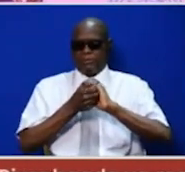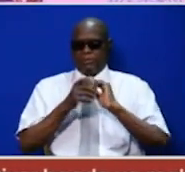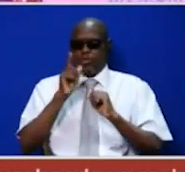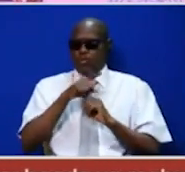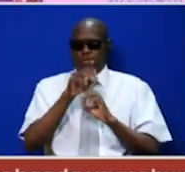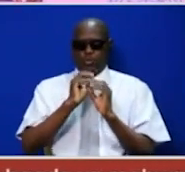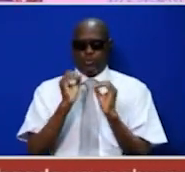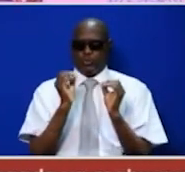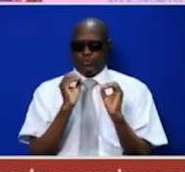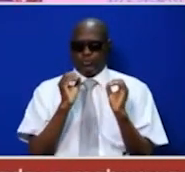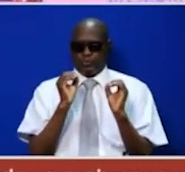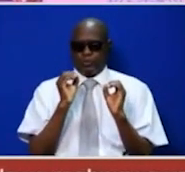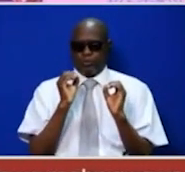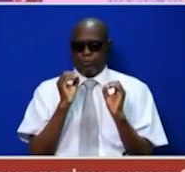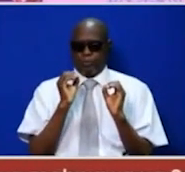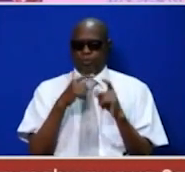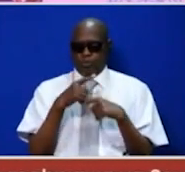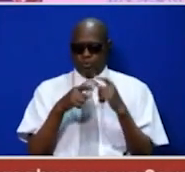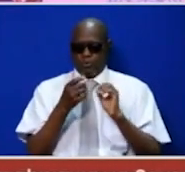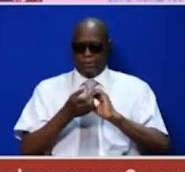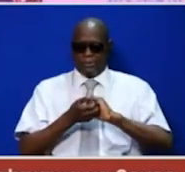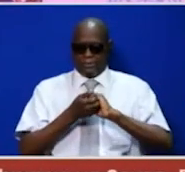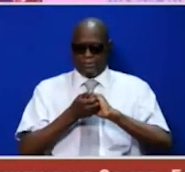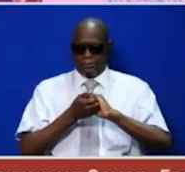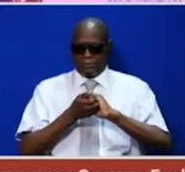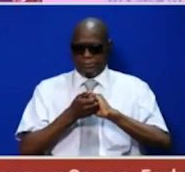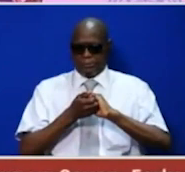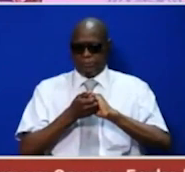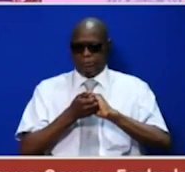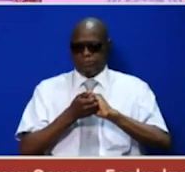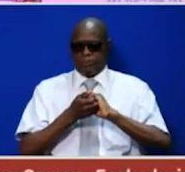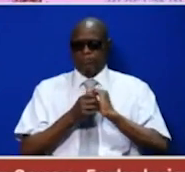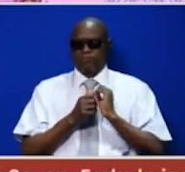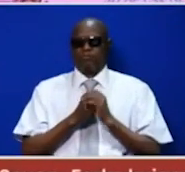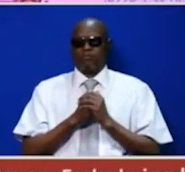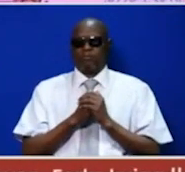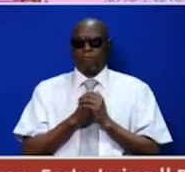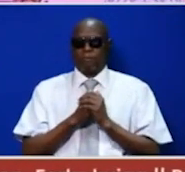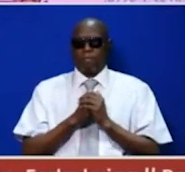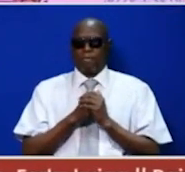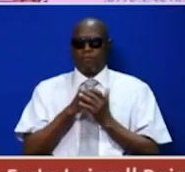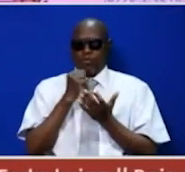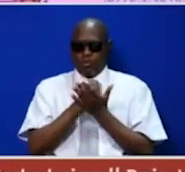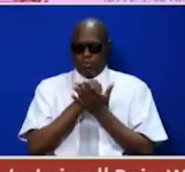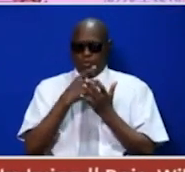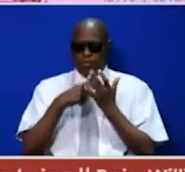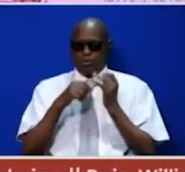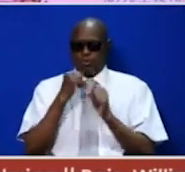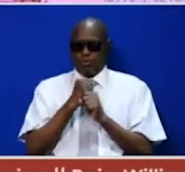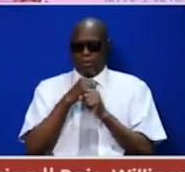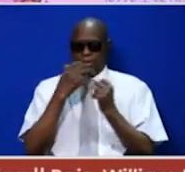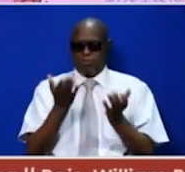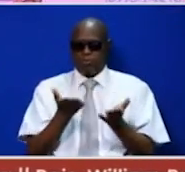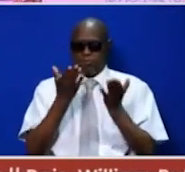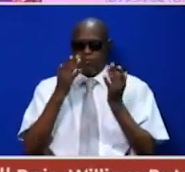engaging. Let us continue engaging. Let us continue doing an audit on what we are doing and